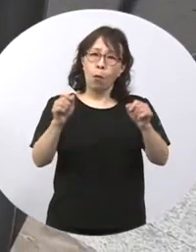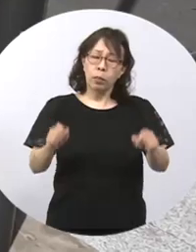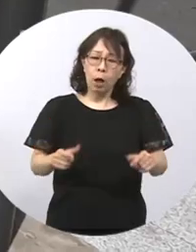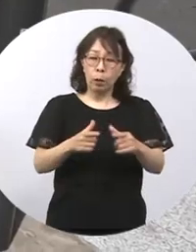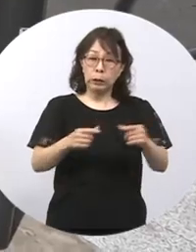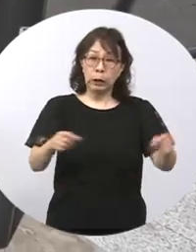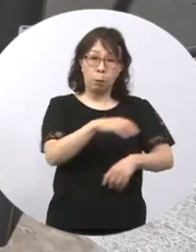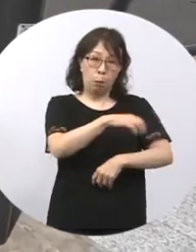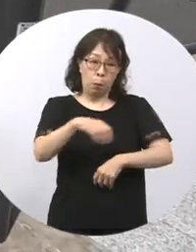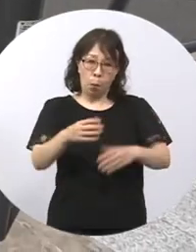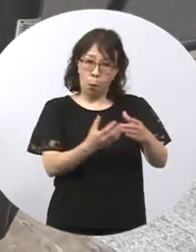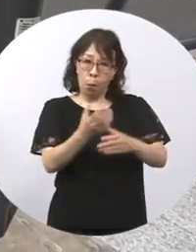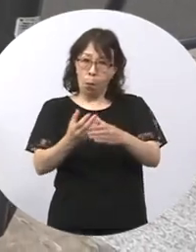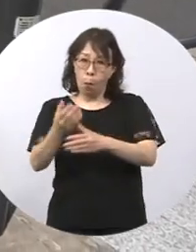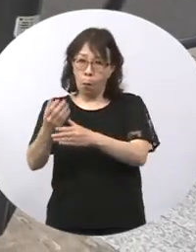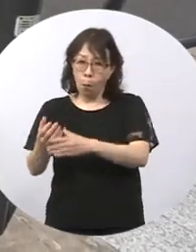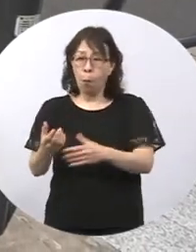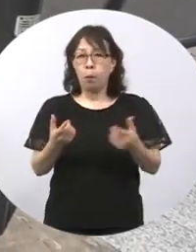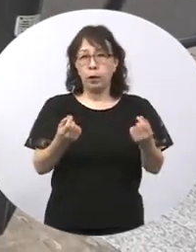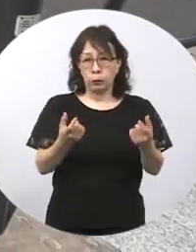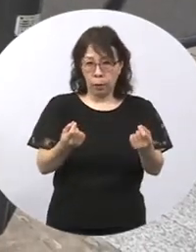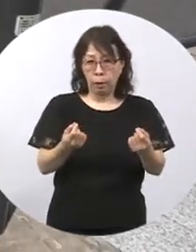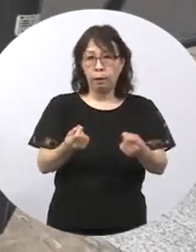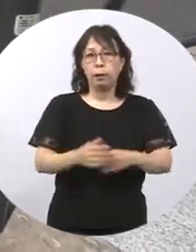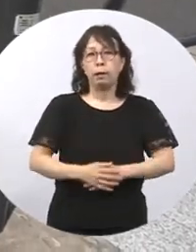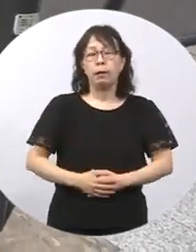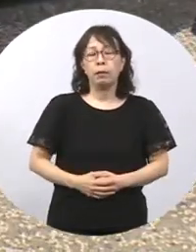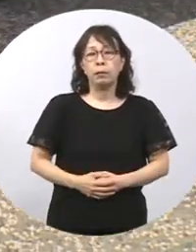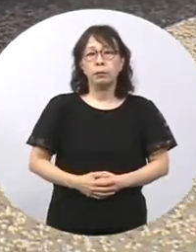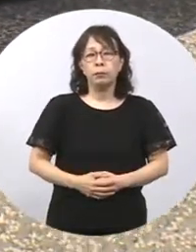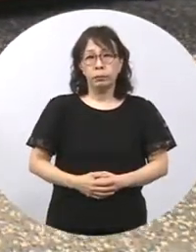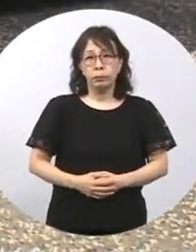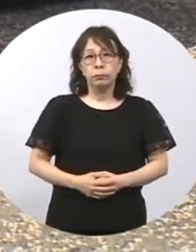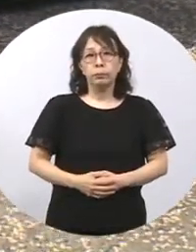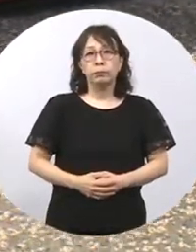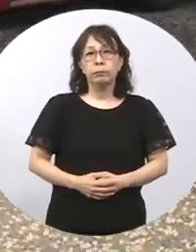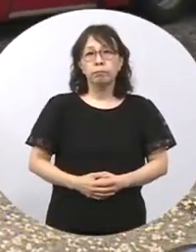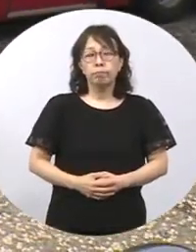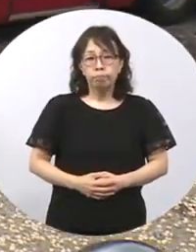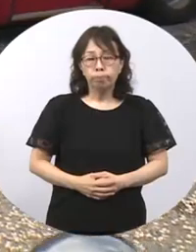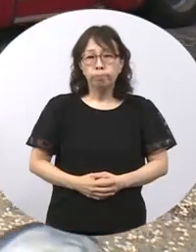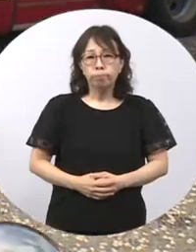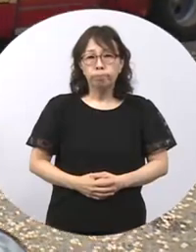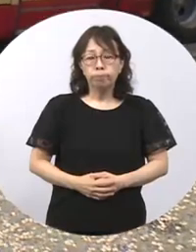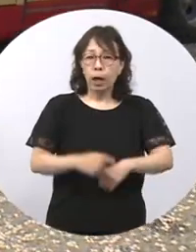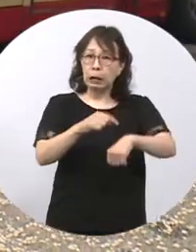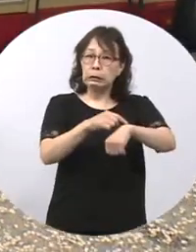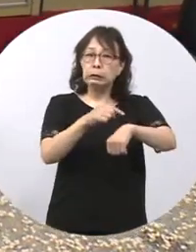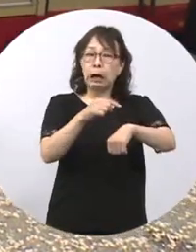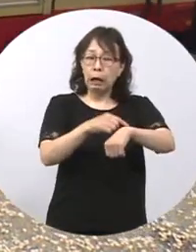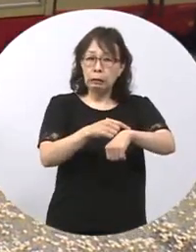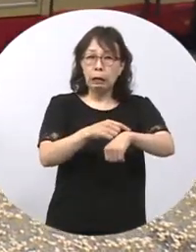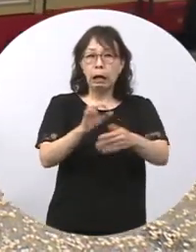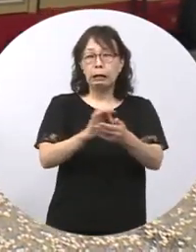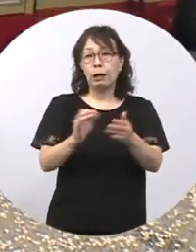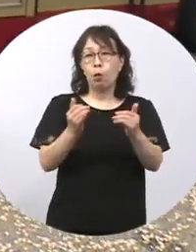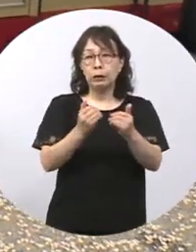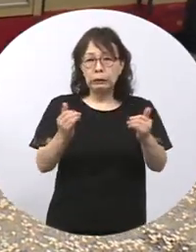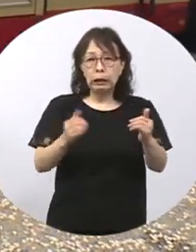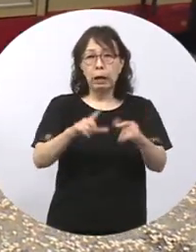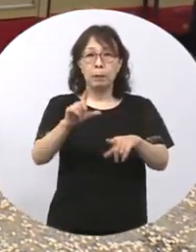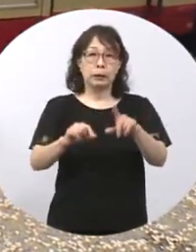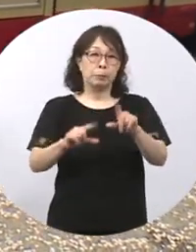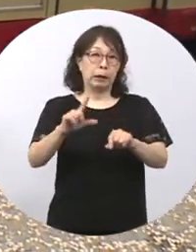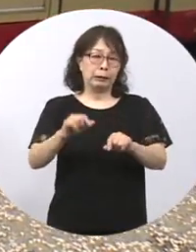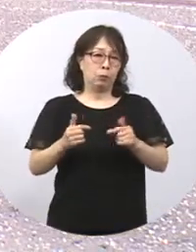も注目されていることでもありますよね。 はい、 そう、時間帯によって利用者数が変化するバ